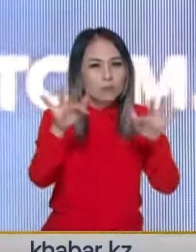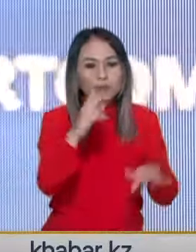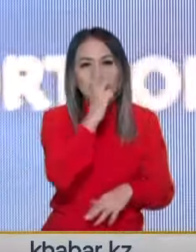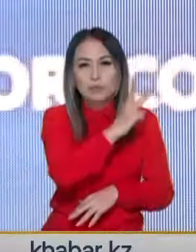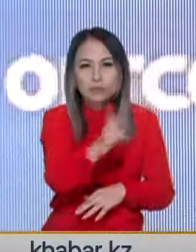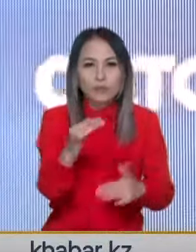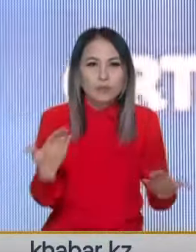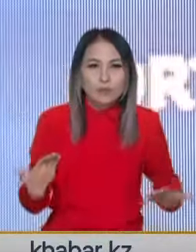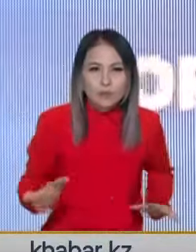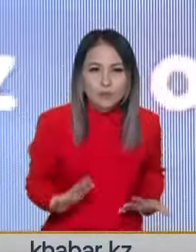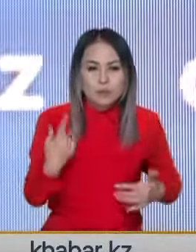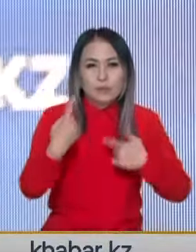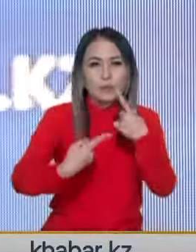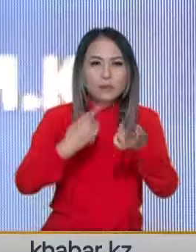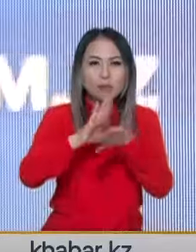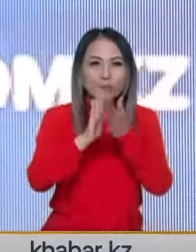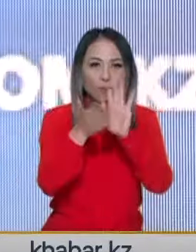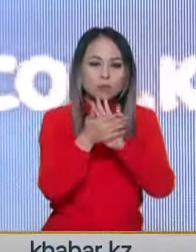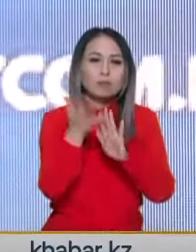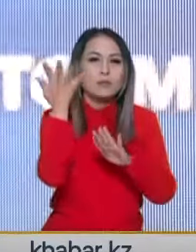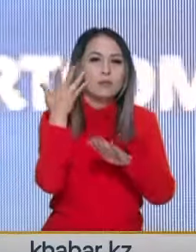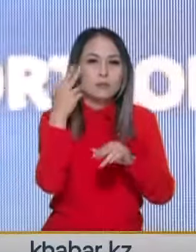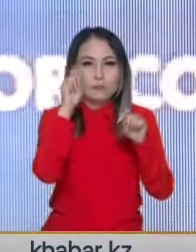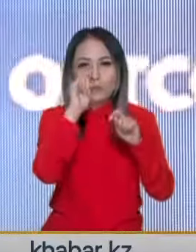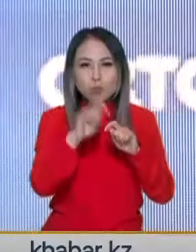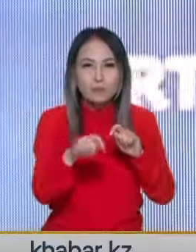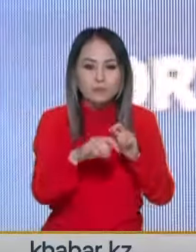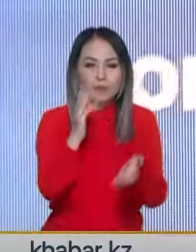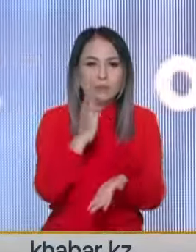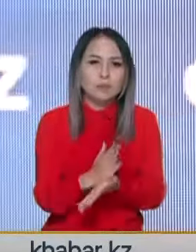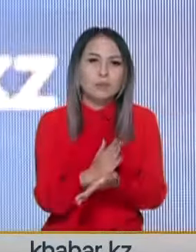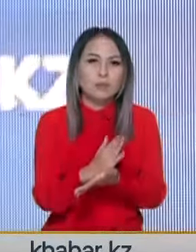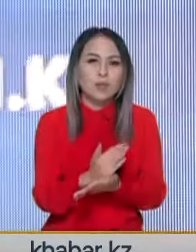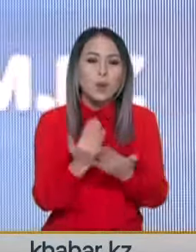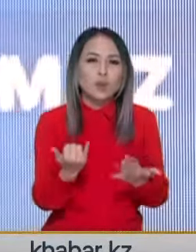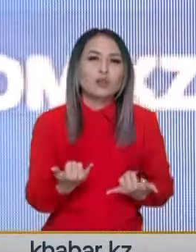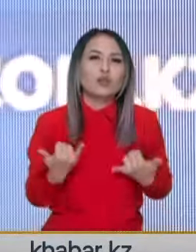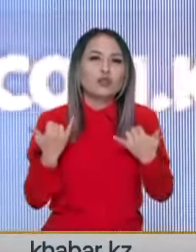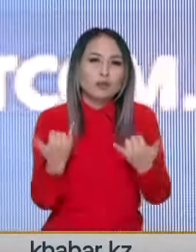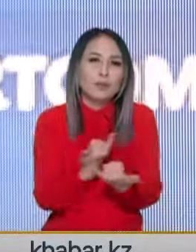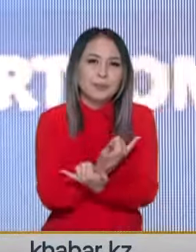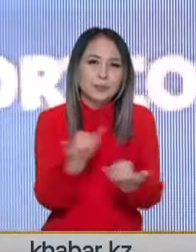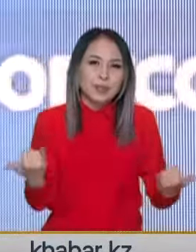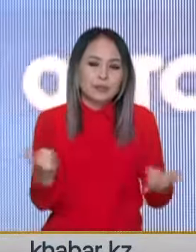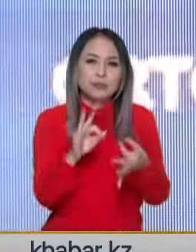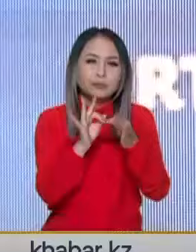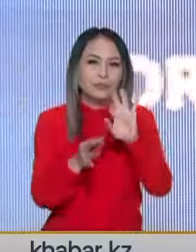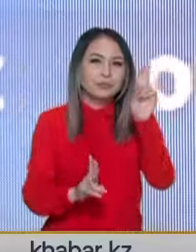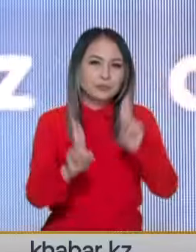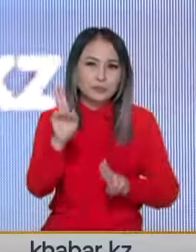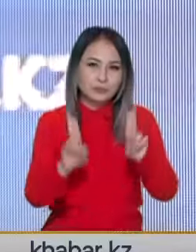және тұрғындардың келісімен үй жайларын тексеріледі. Ұсыныстар беріледі және нұсқаулықтар